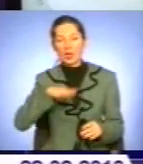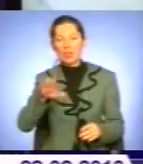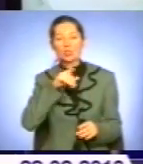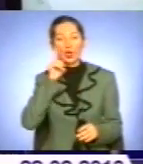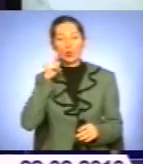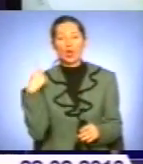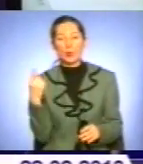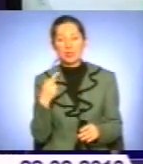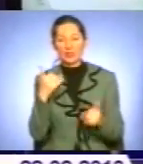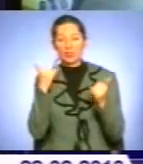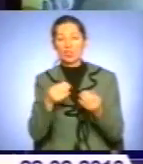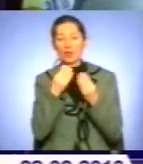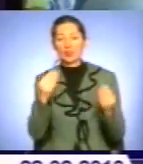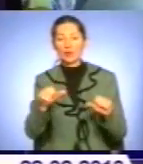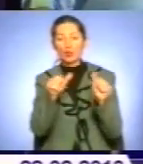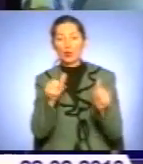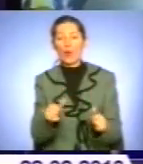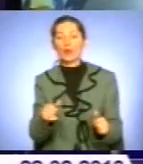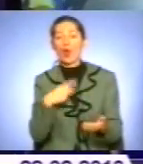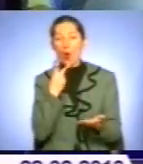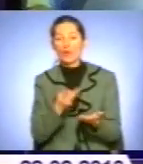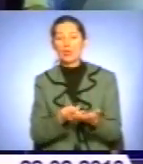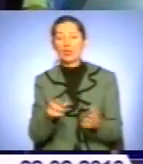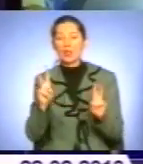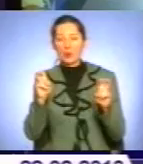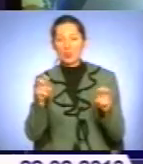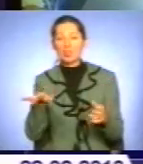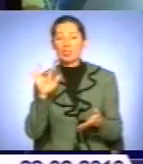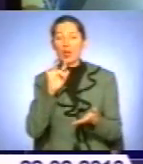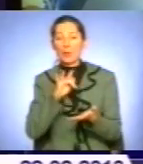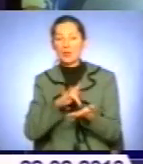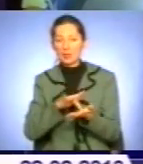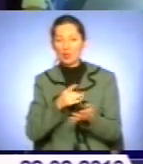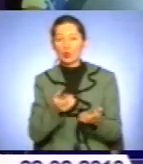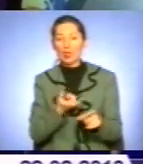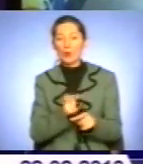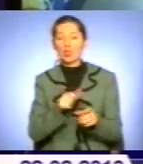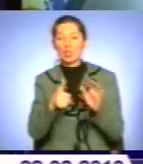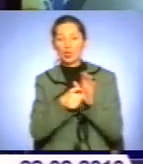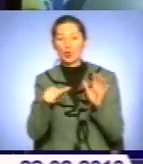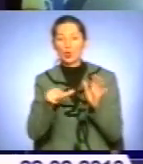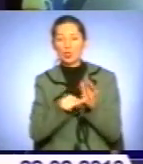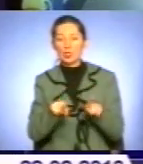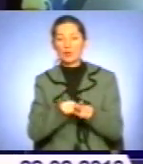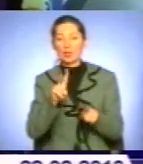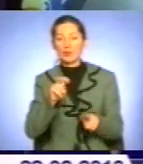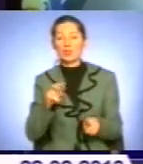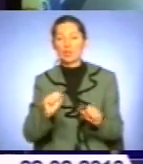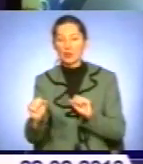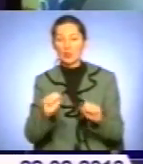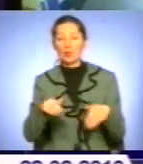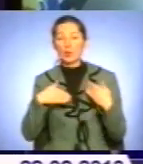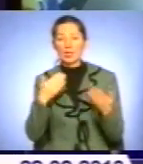виставка сформована у вигляді тематичних містечок, де понад 600 учасників та 200 керівників презентували свою